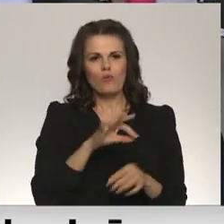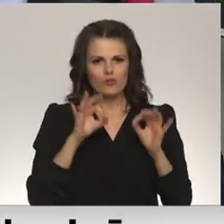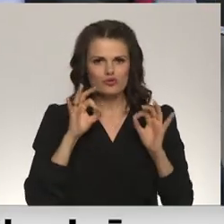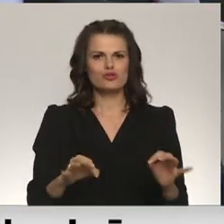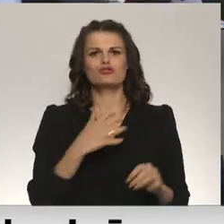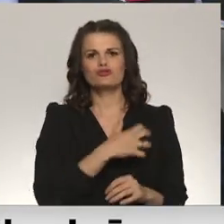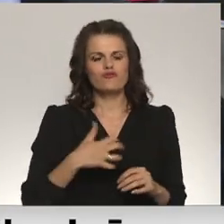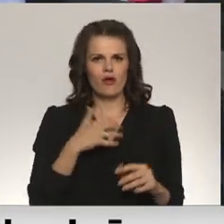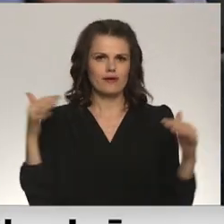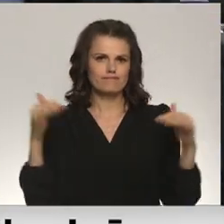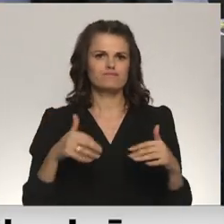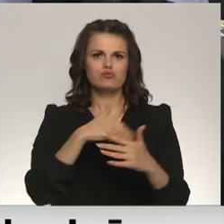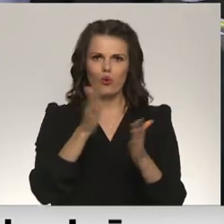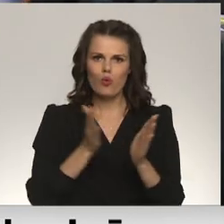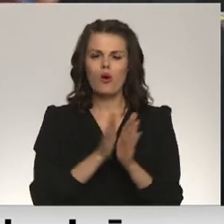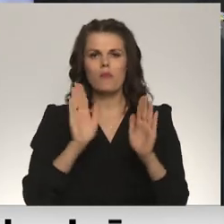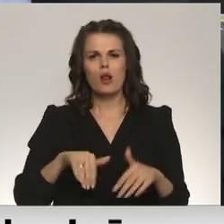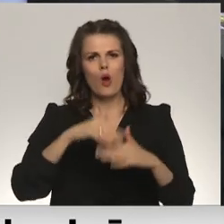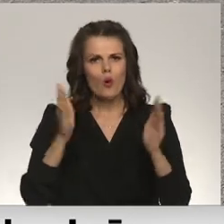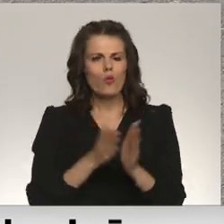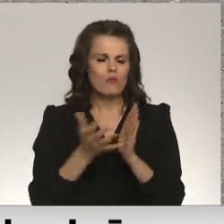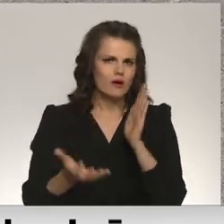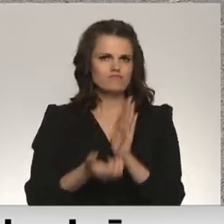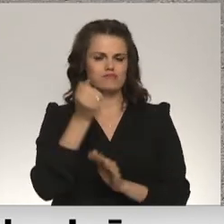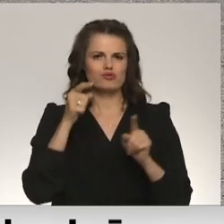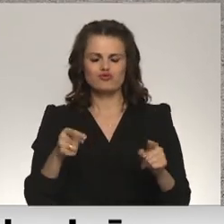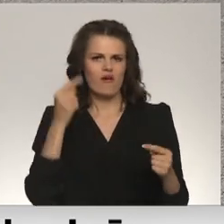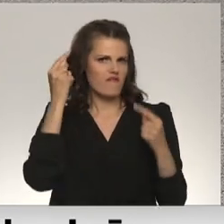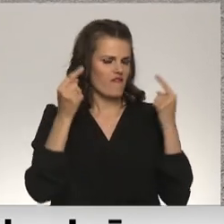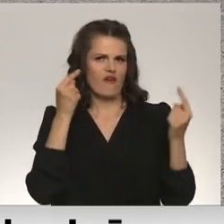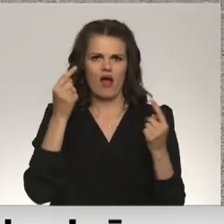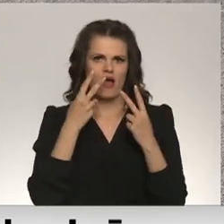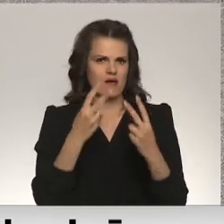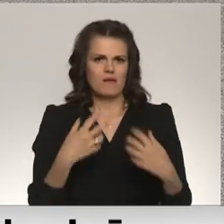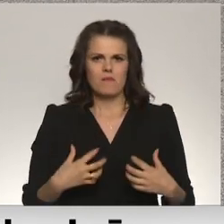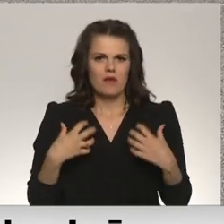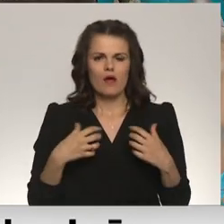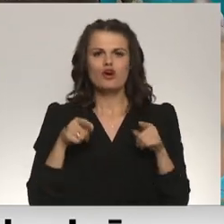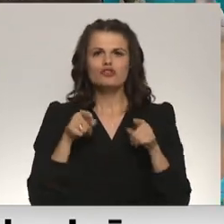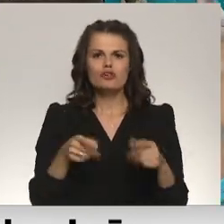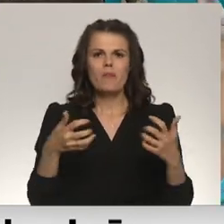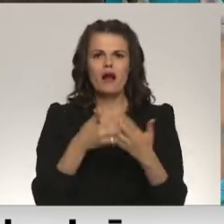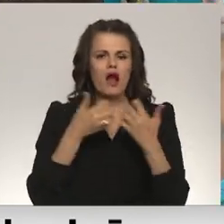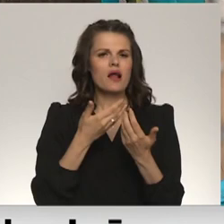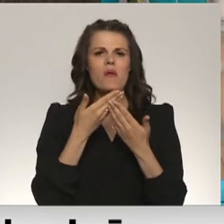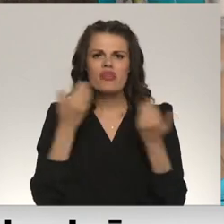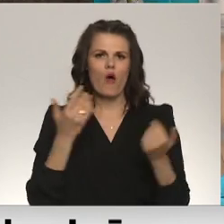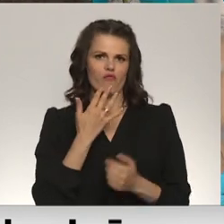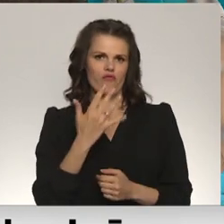jānāk kopā, lai kopā uzrādu šo vājprātu. Šim karam nav valodas, un man liekas,